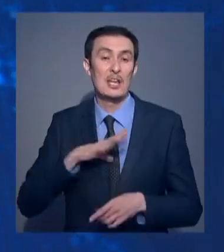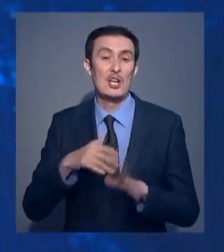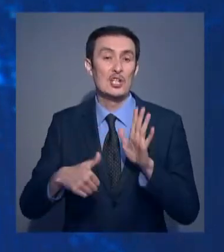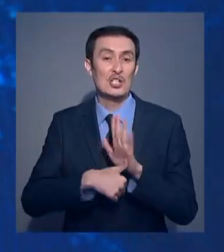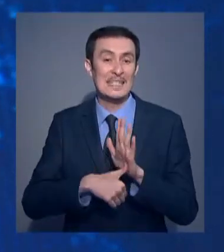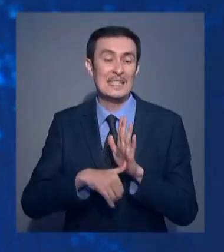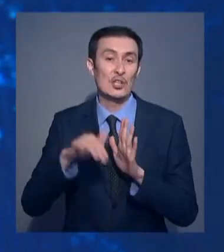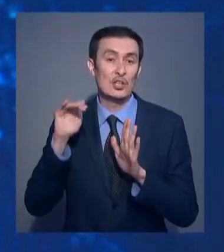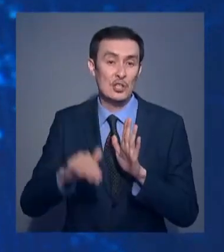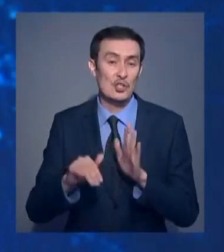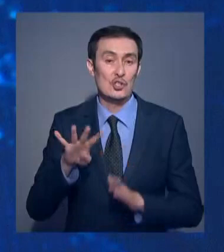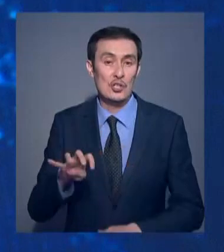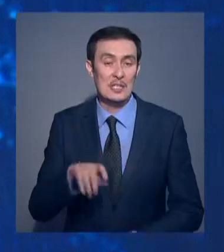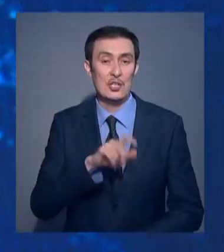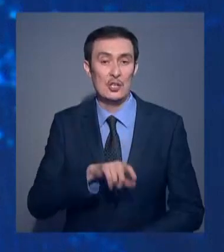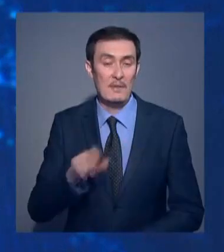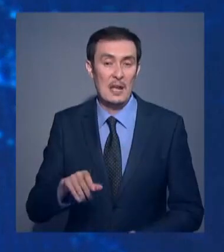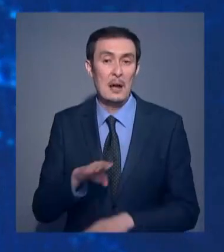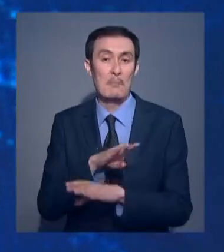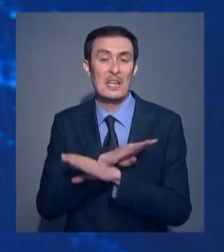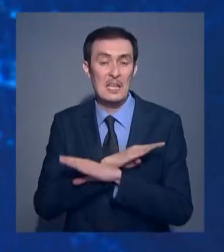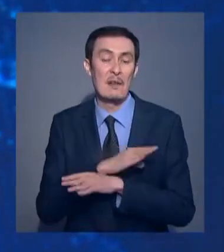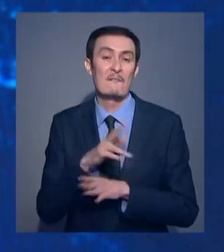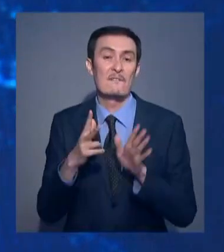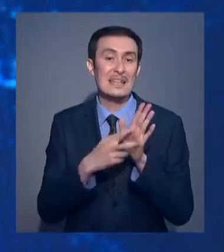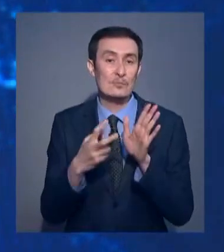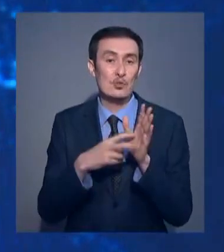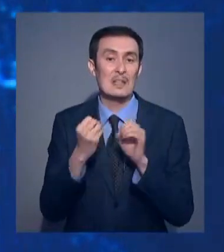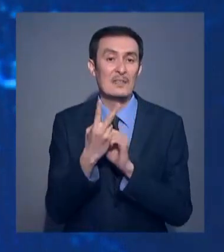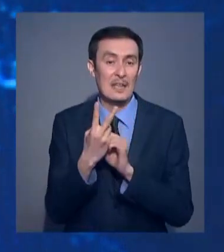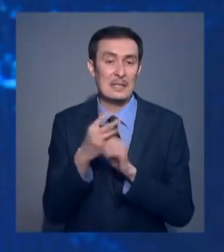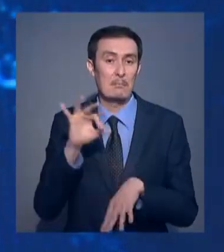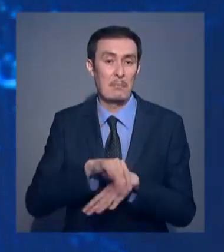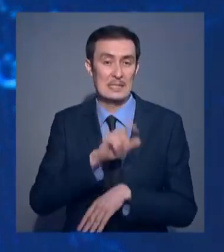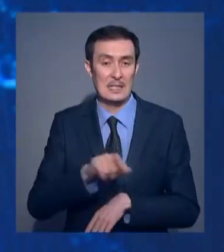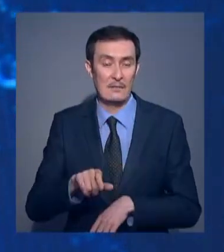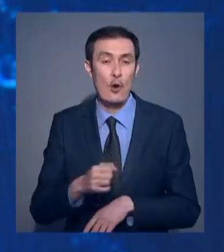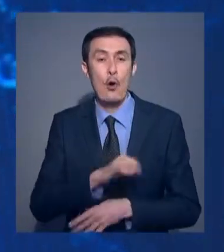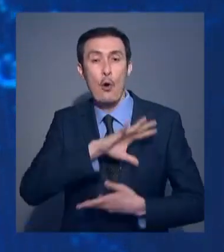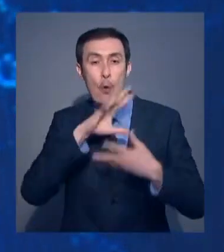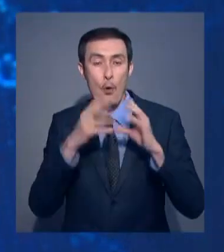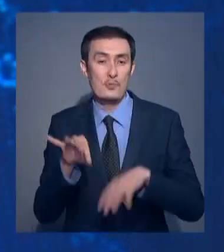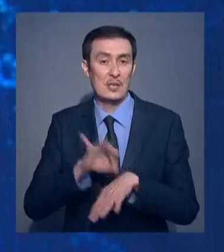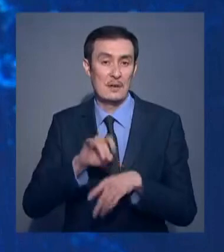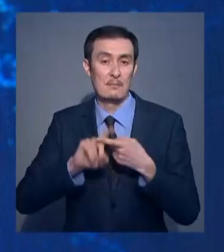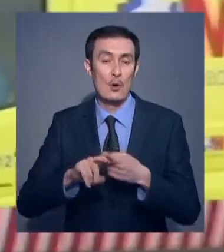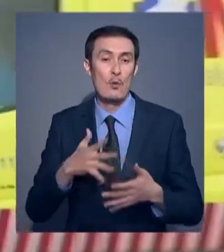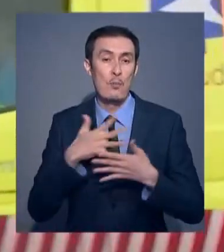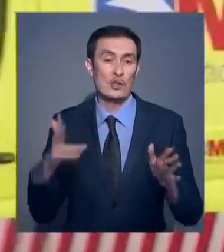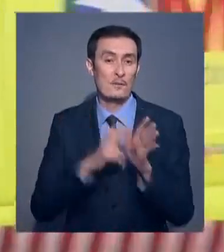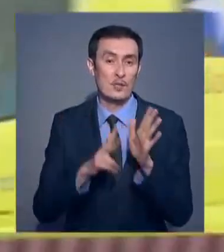почти 6400 человек. Погибли 812 пациентов. Общее число инфицированных